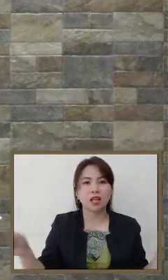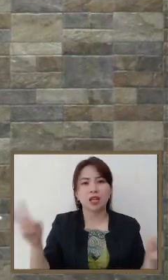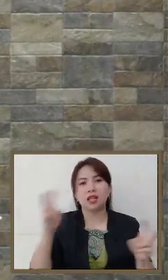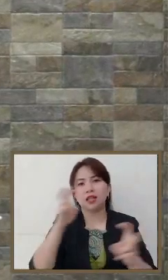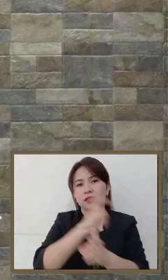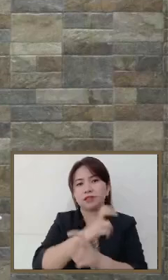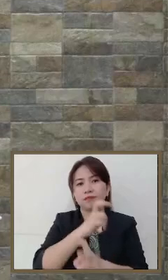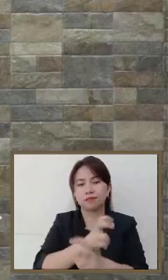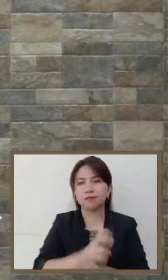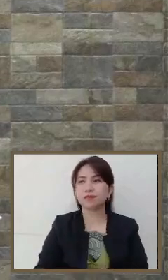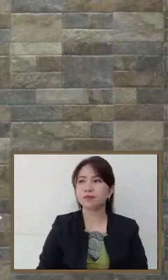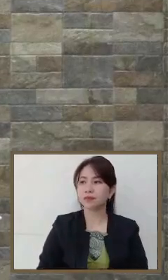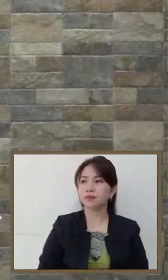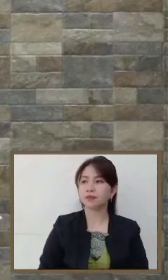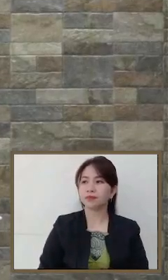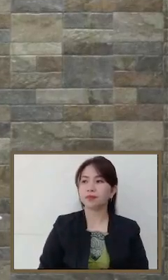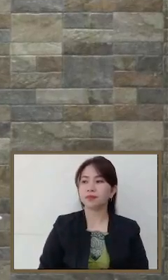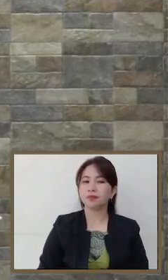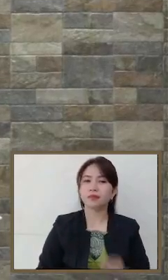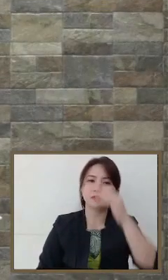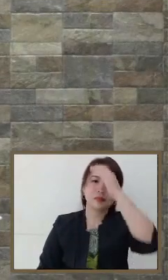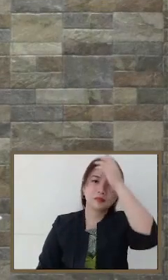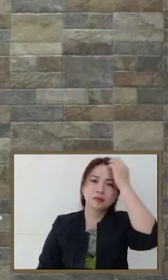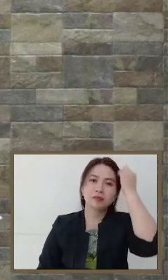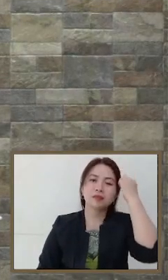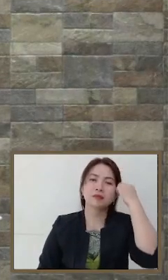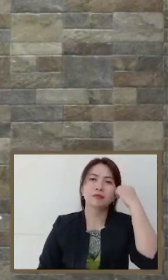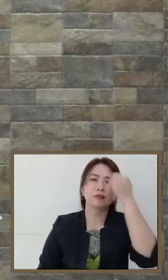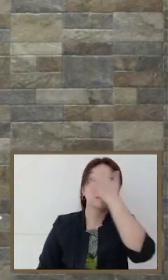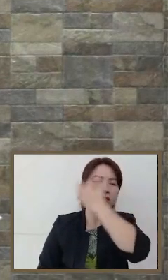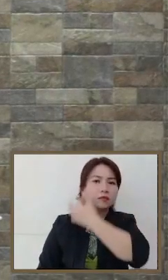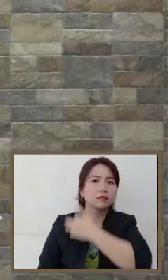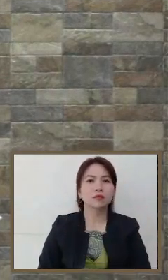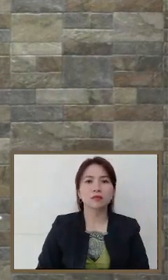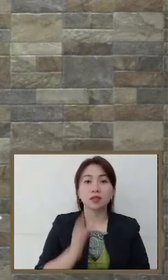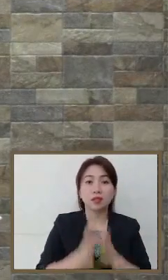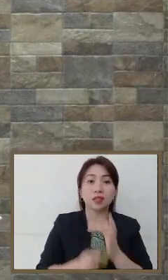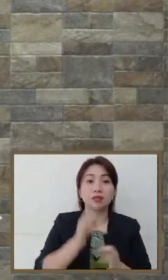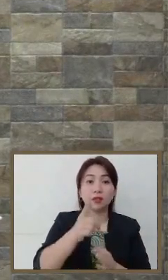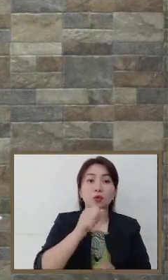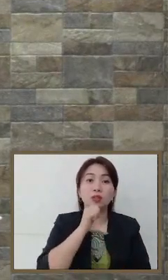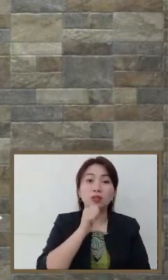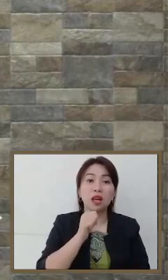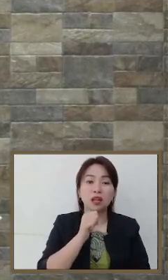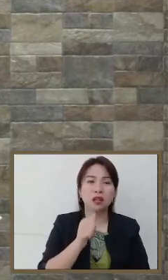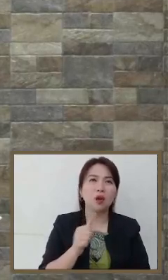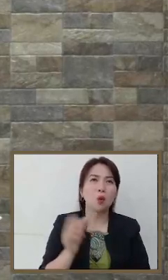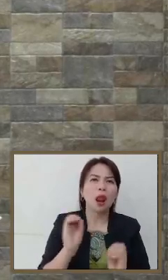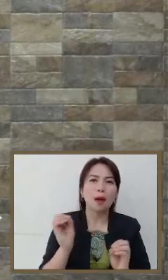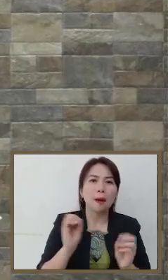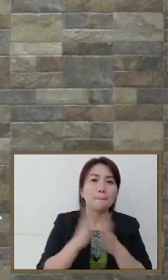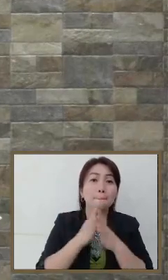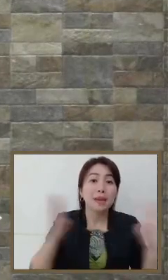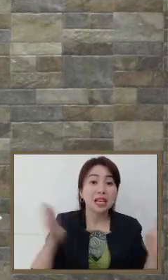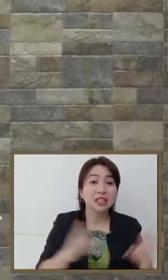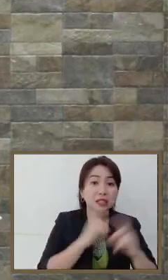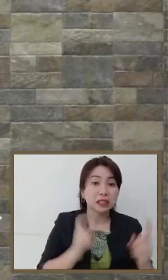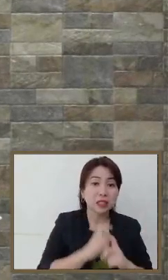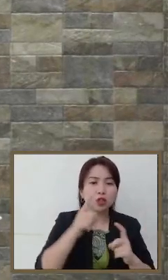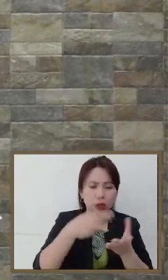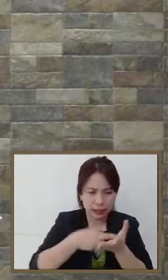mababaw pa lang habang pwede ka pang tanggalin diyan habang hindi pa rooted and grounded ang kasalanan sa buhay mo Tanggalin mo na